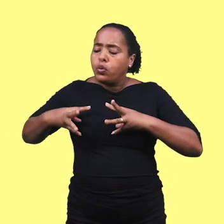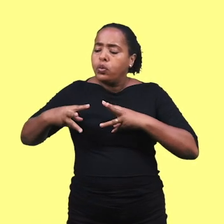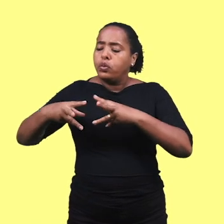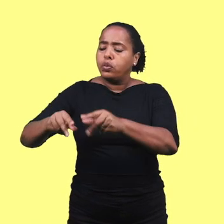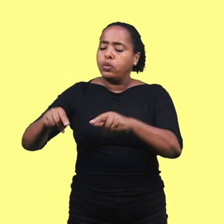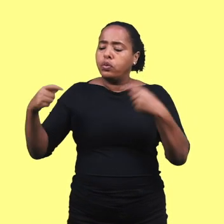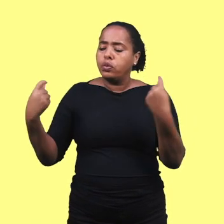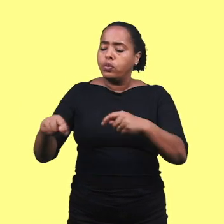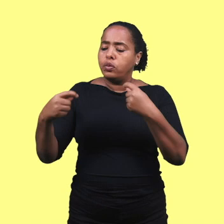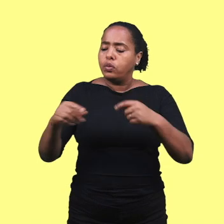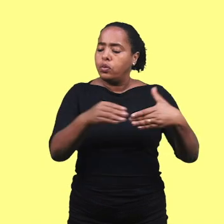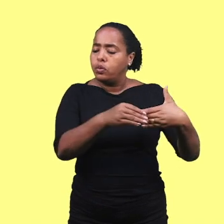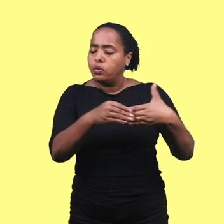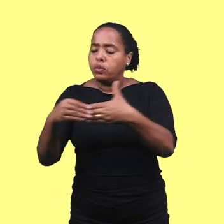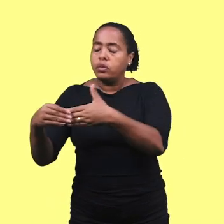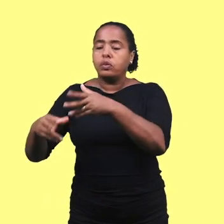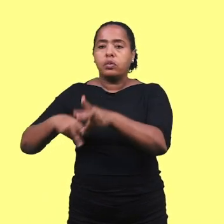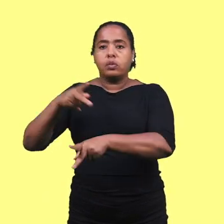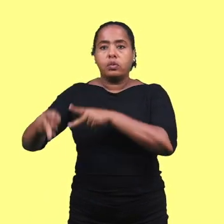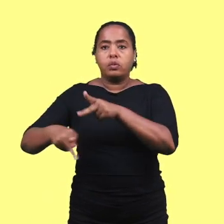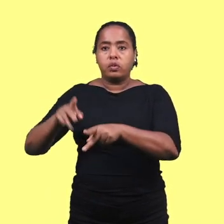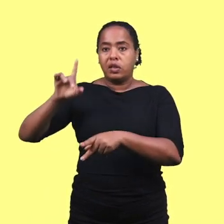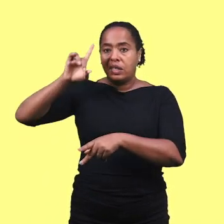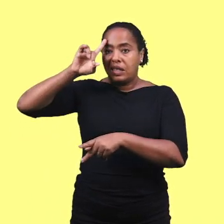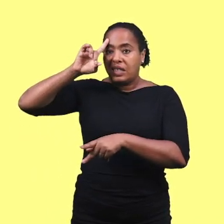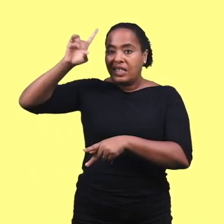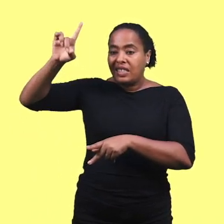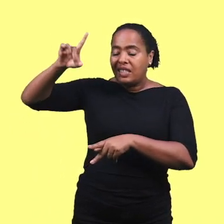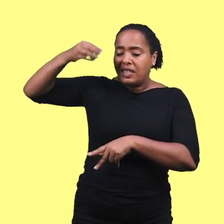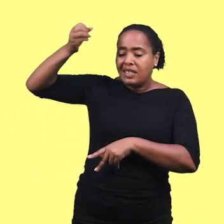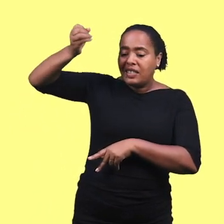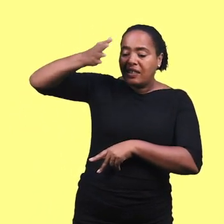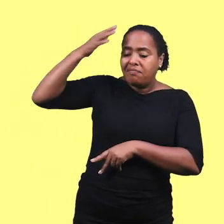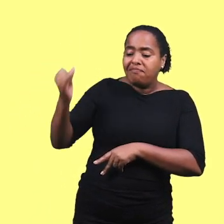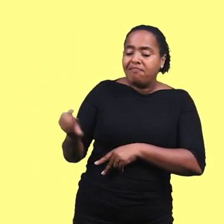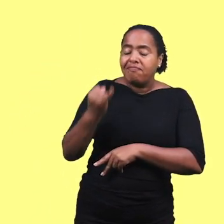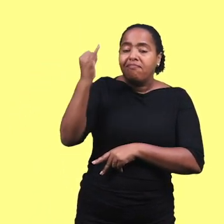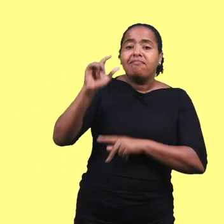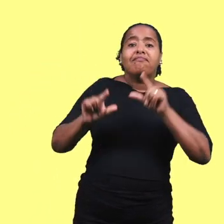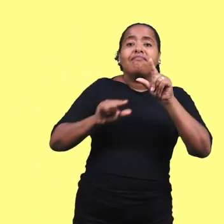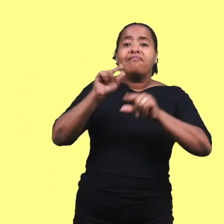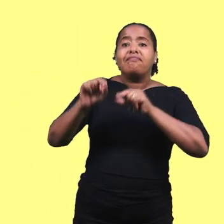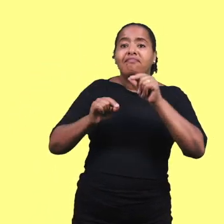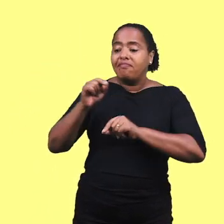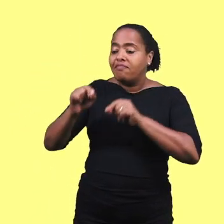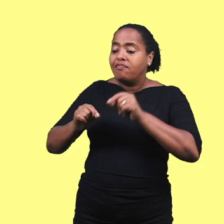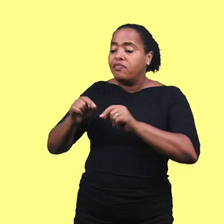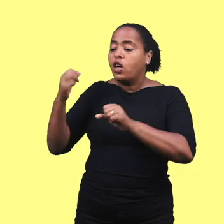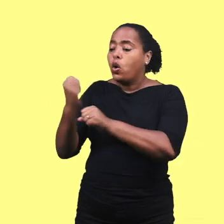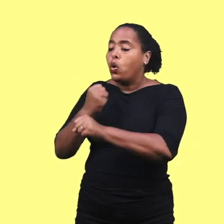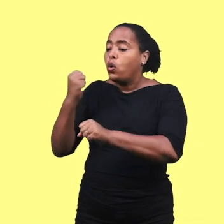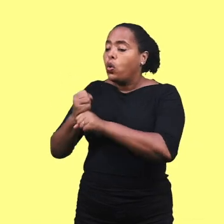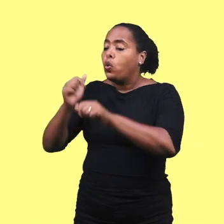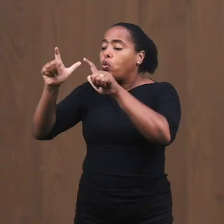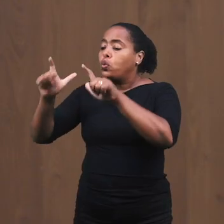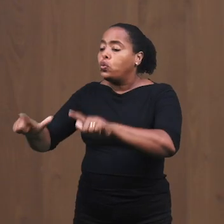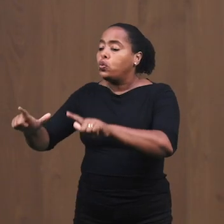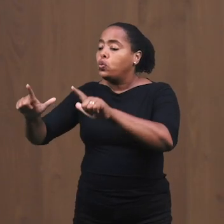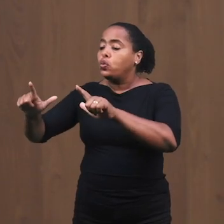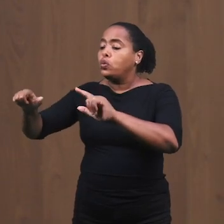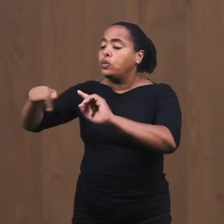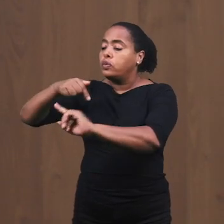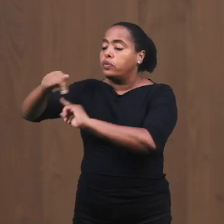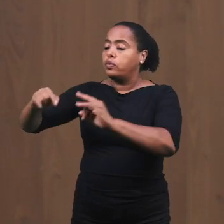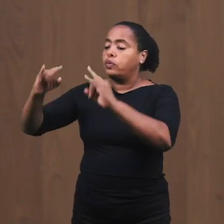Моисей взошел на гору, потому что Бог призвал его. Бог открыл ему нечто очень интересное. Бог открыл